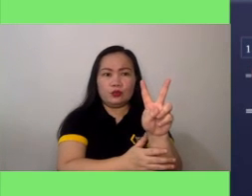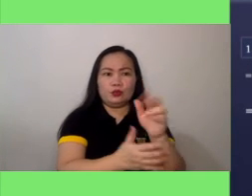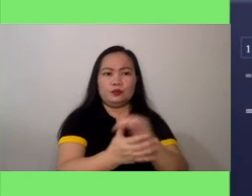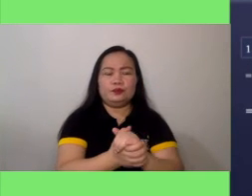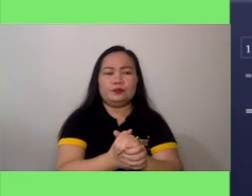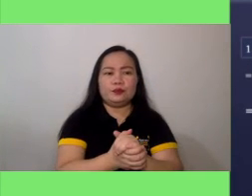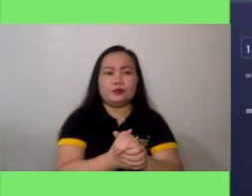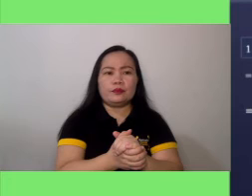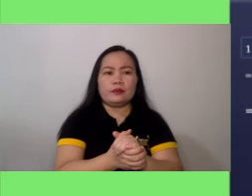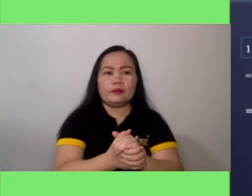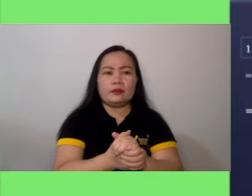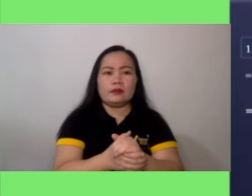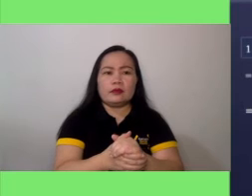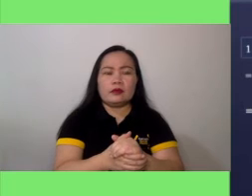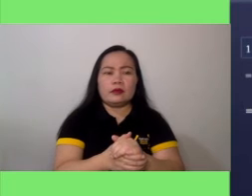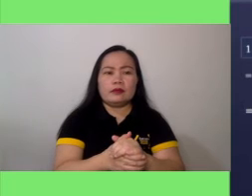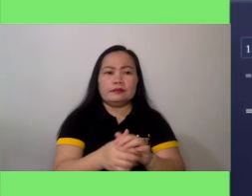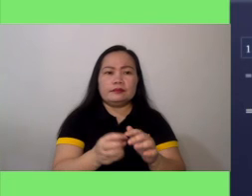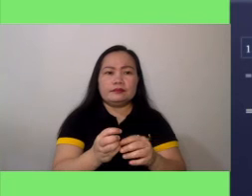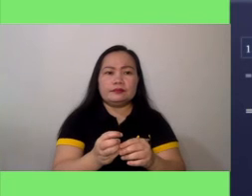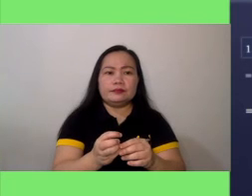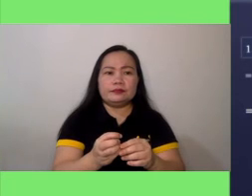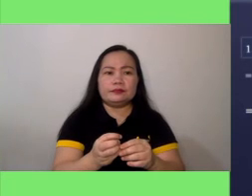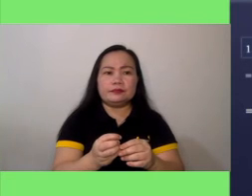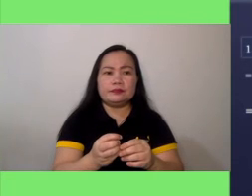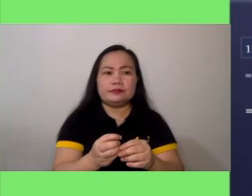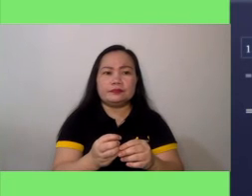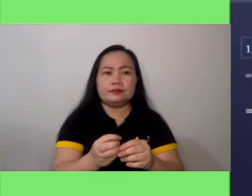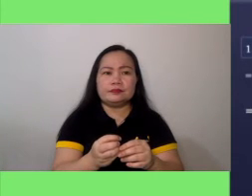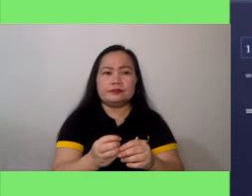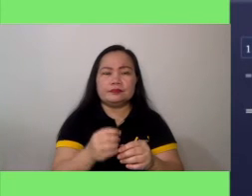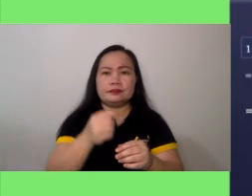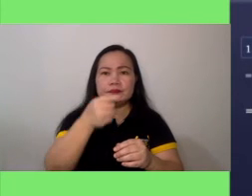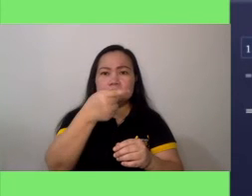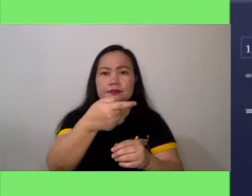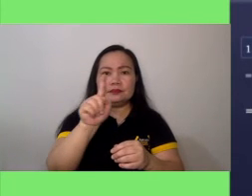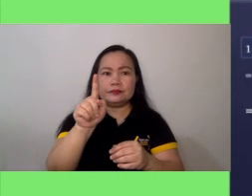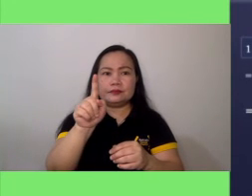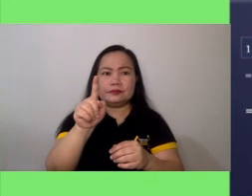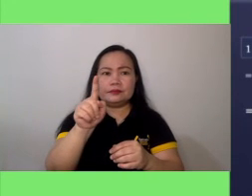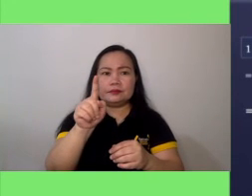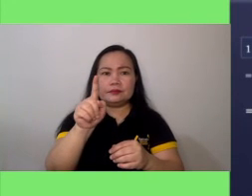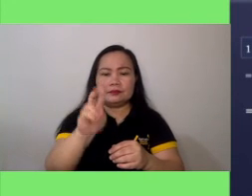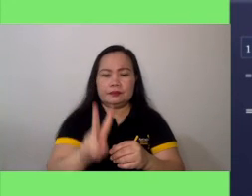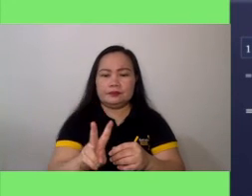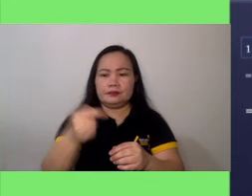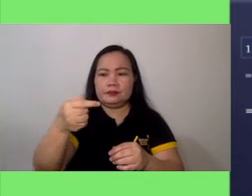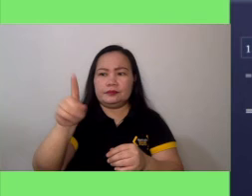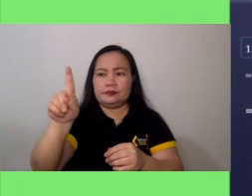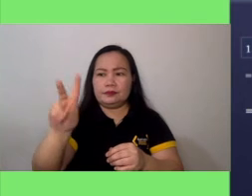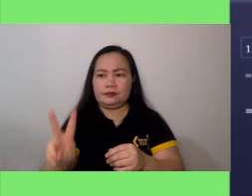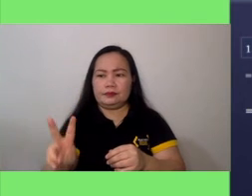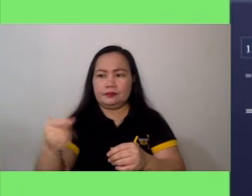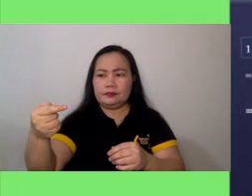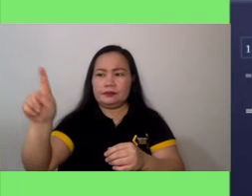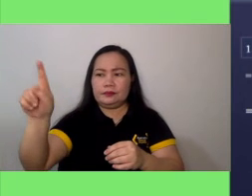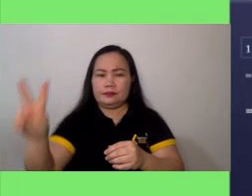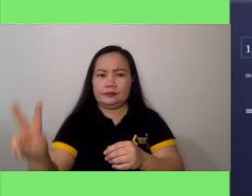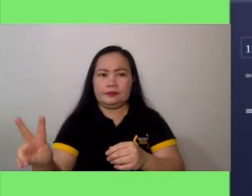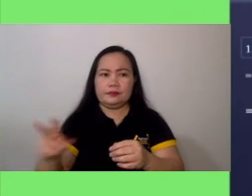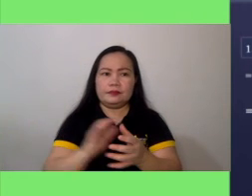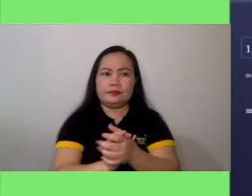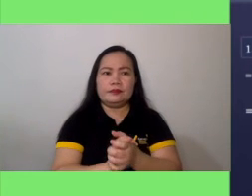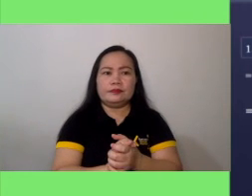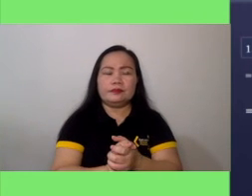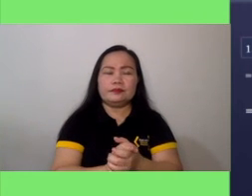1 na siya. So, ang matitira na lang 2. Okay, now dito tayo. Ibig sabihin, tatlong negative 1/2. I-expand